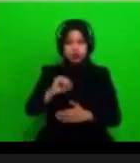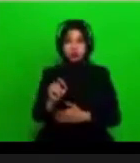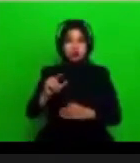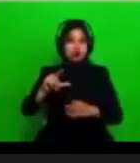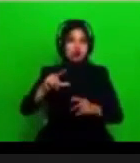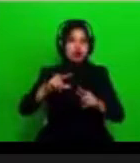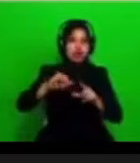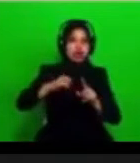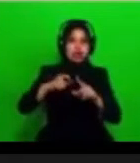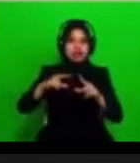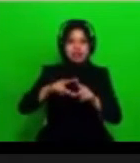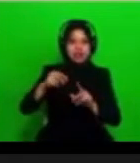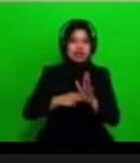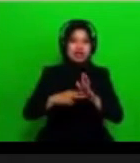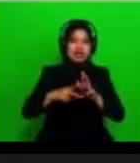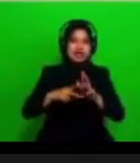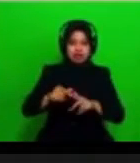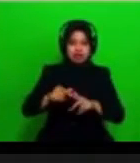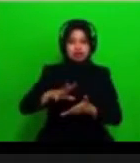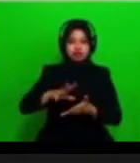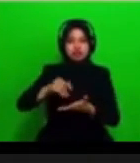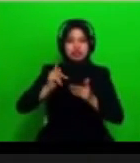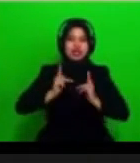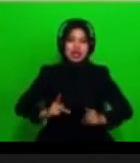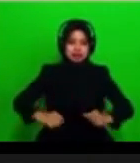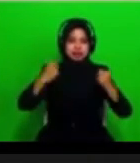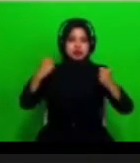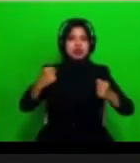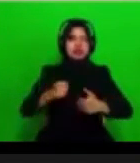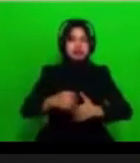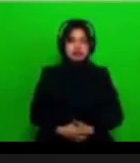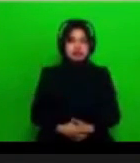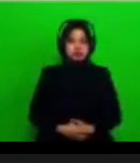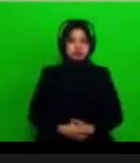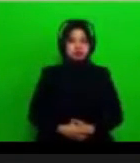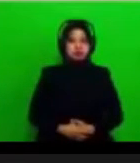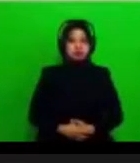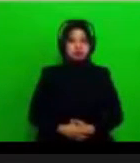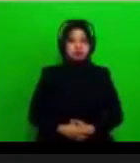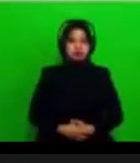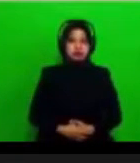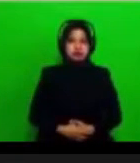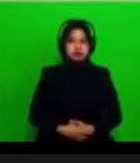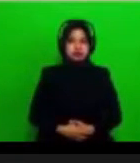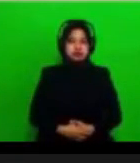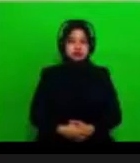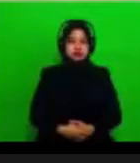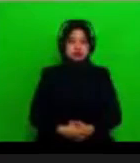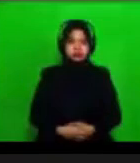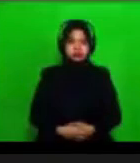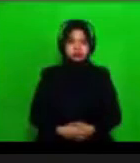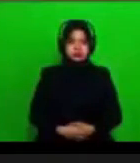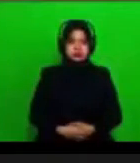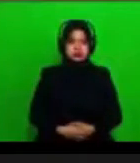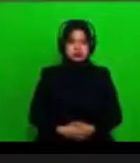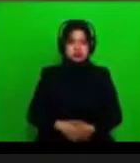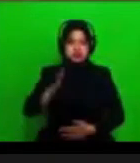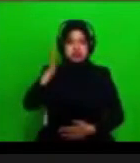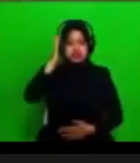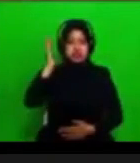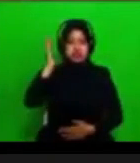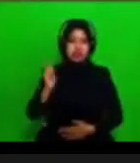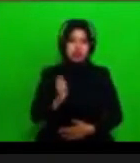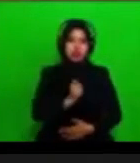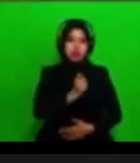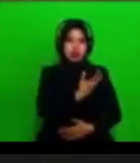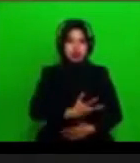Assalamualaikum warahmatullahi wabarakatuh. Salam sejahtera untuk kita semua. Bapak Ibu yang saya muliakan, izinkan kami